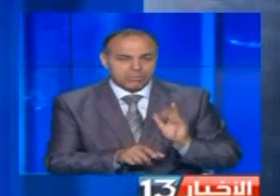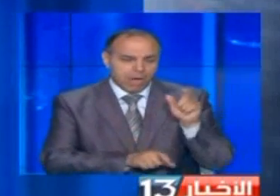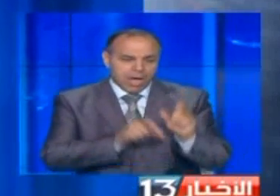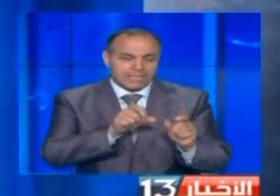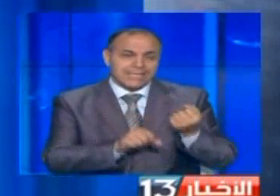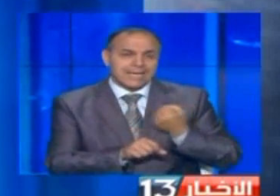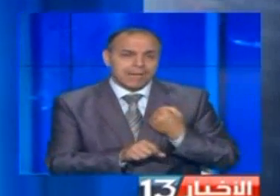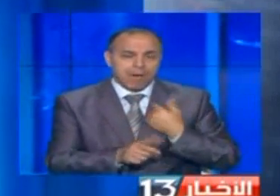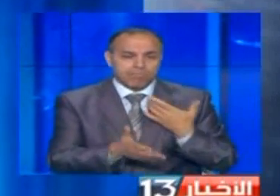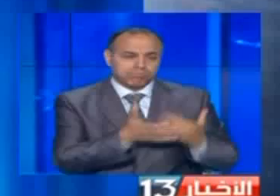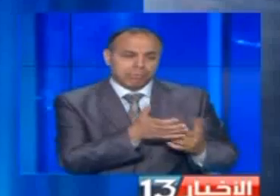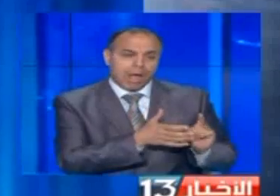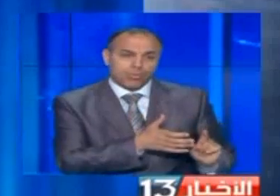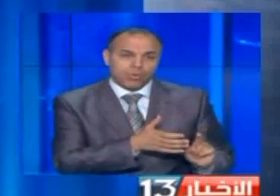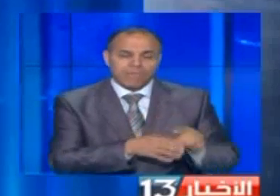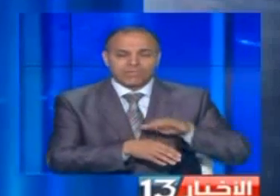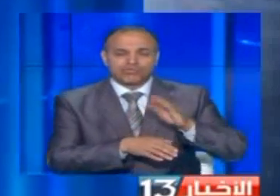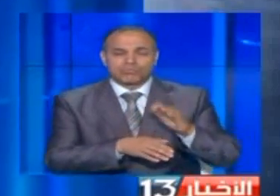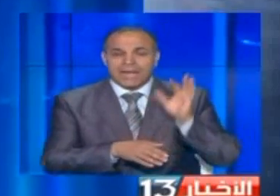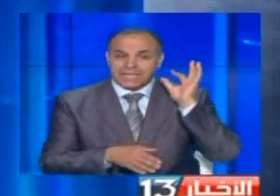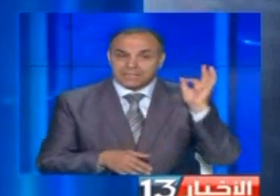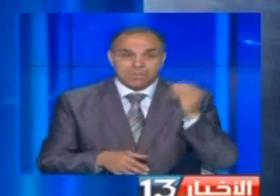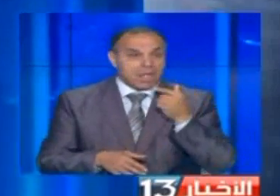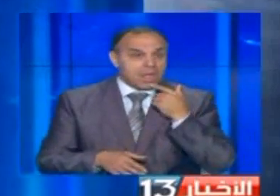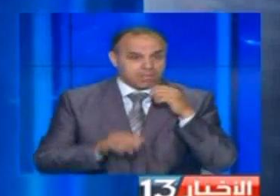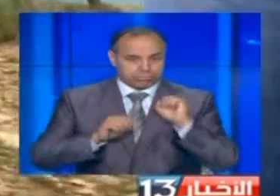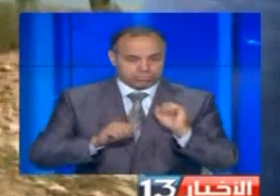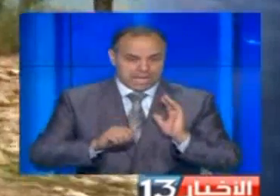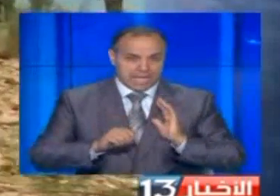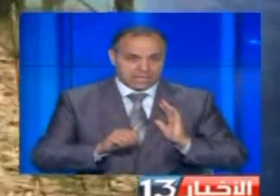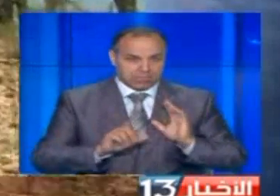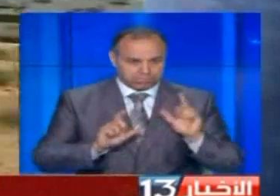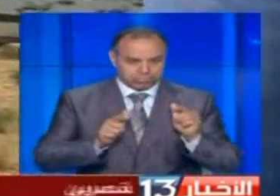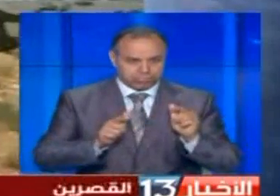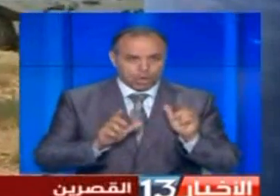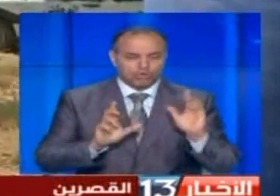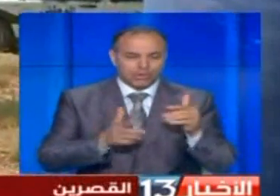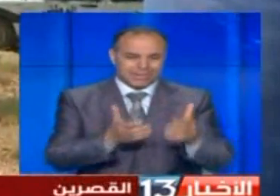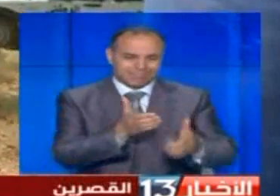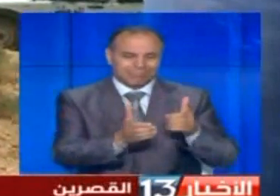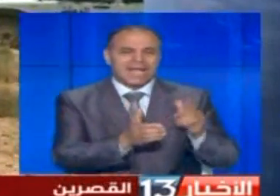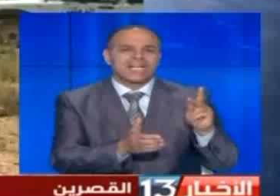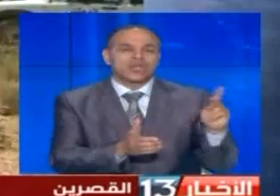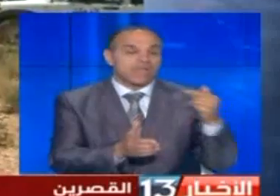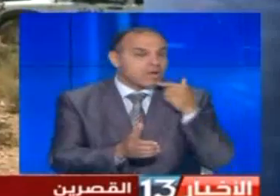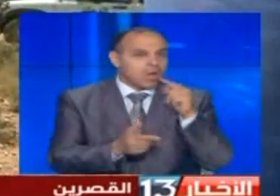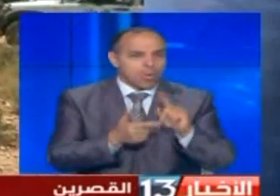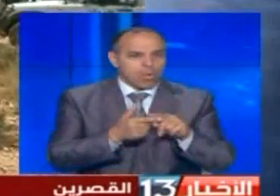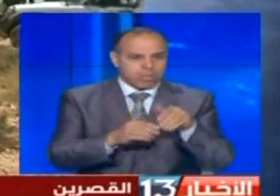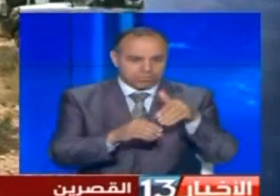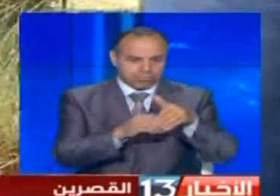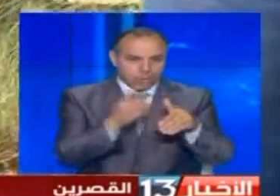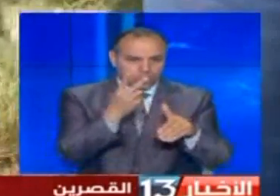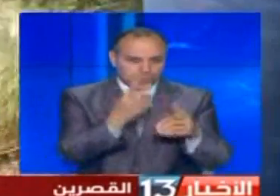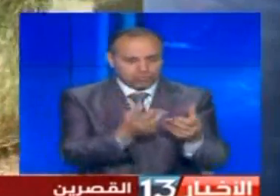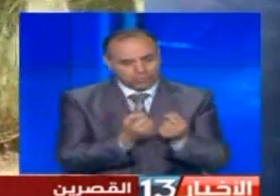وعناصر إرهابية مسلحة بجبل سمامة، وقد تمكنت القوات العسكرية من حجز سلاح كلاشينكوف ومخزني